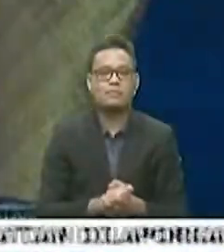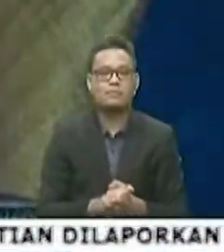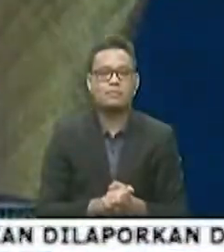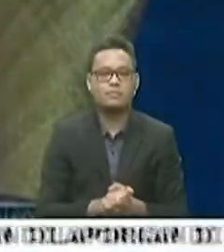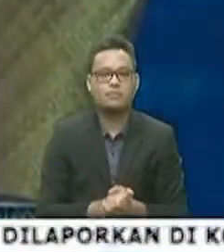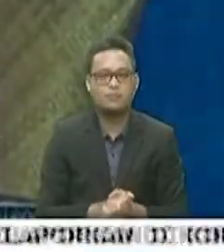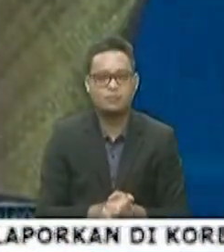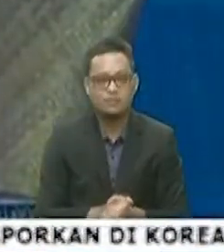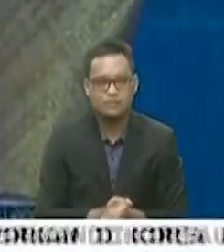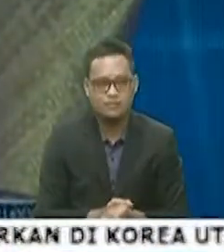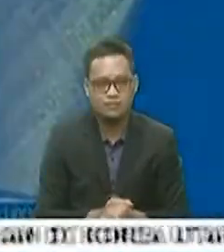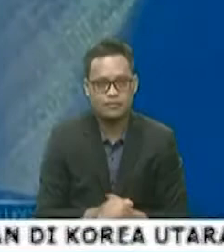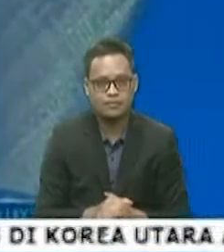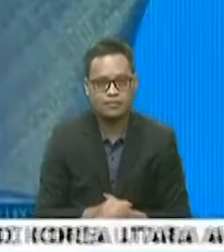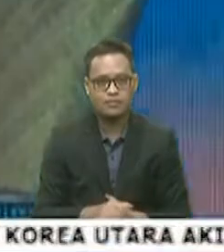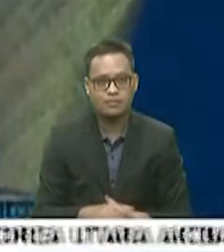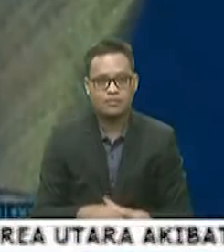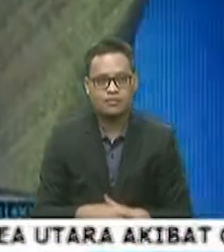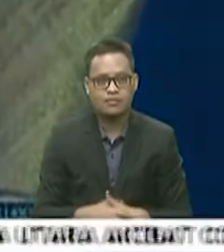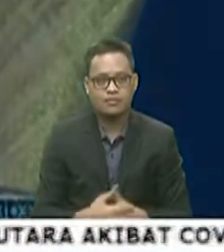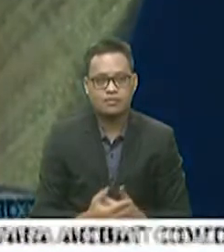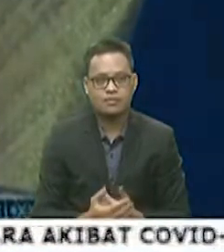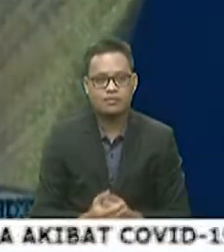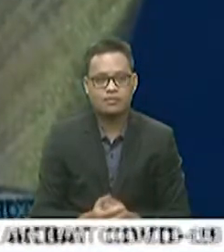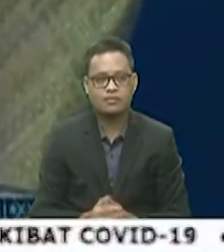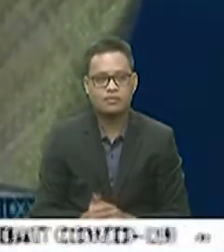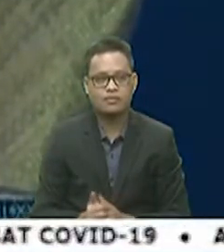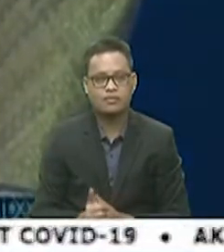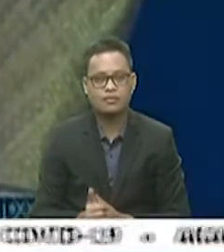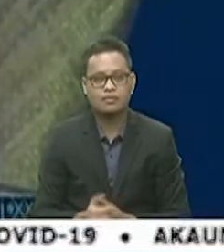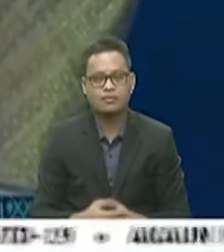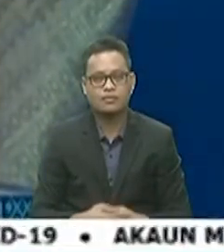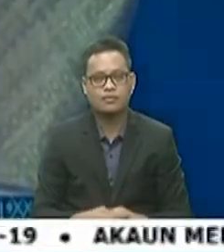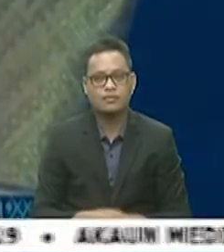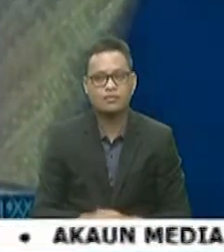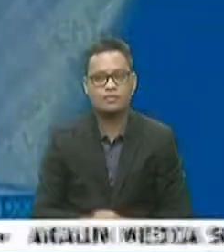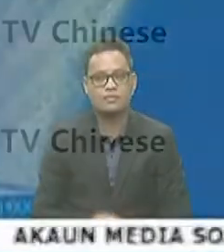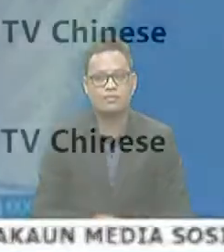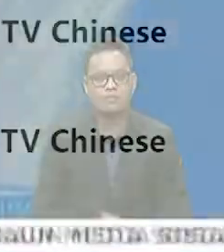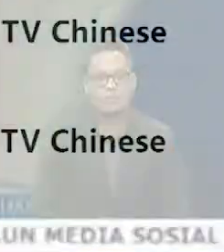标，而沙巴是不可分割的一环。马新社电视采访报道。